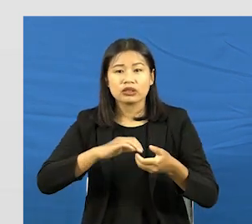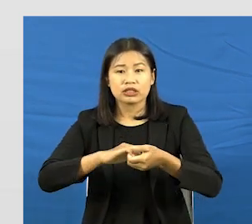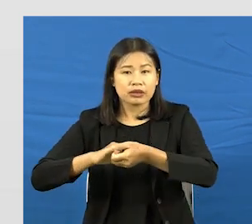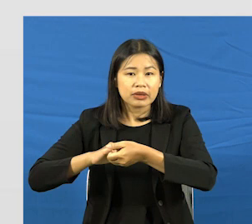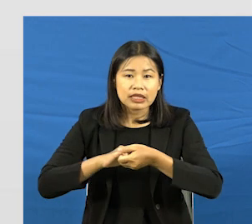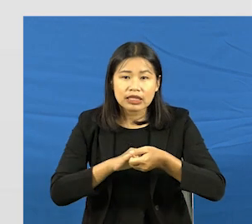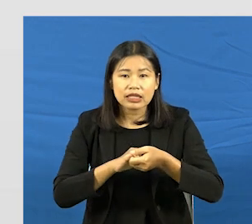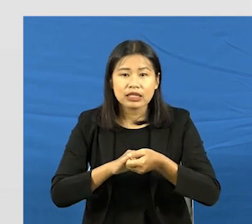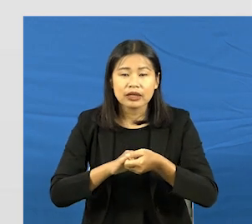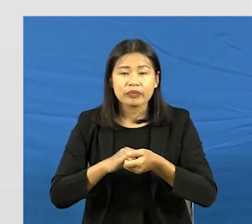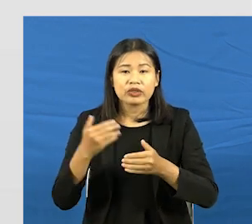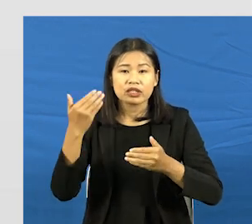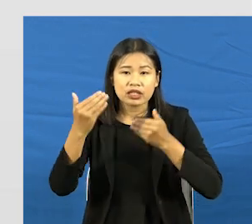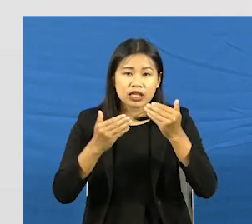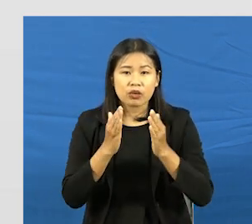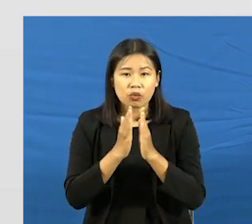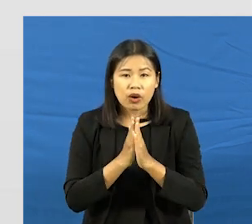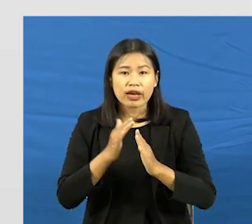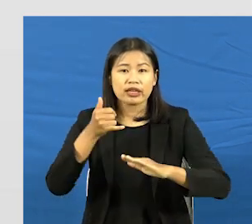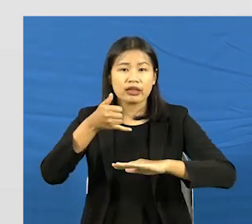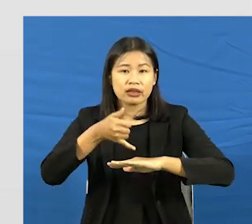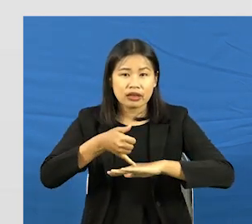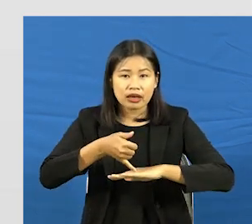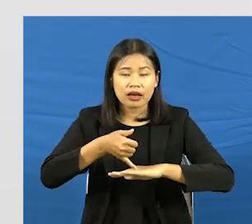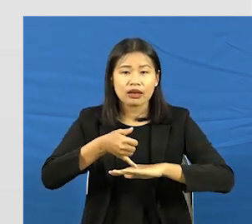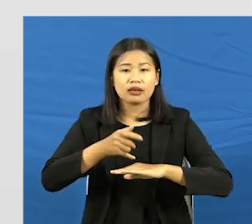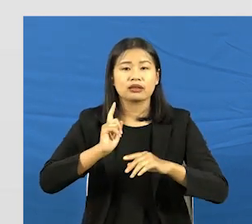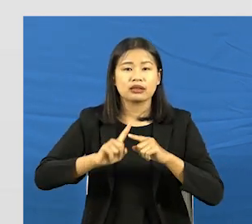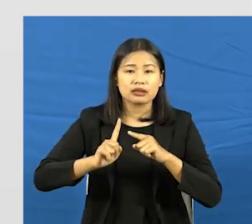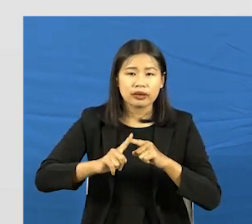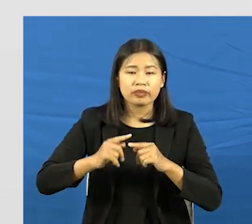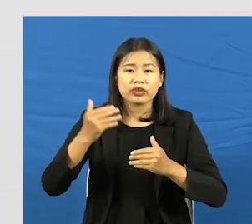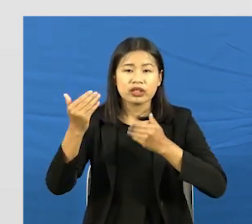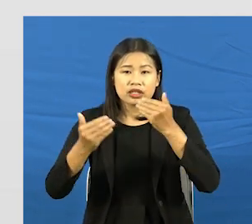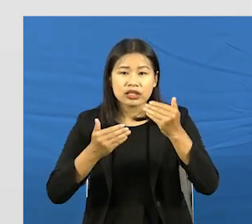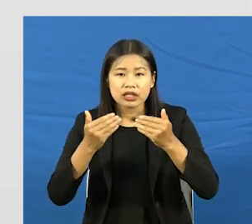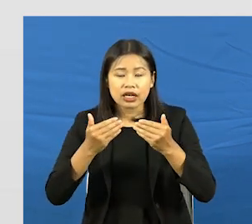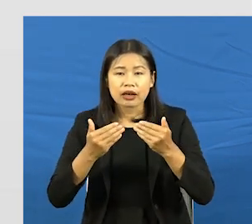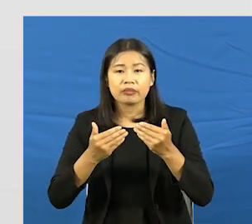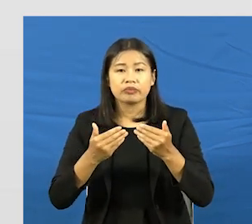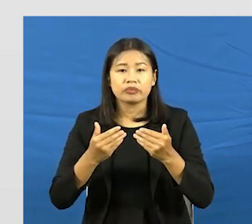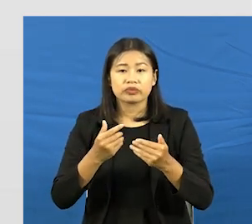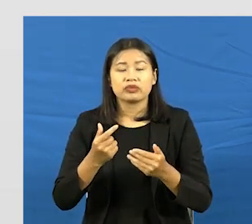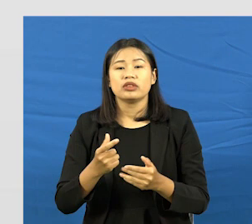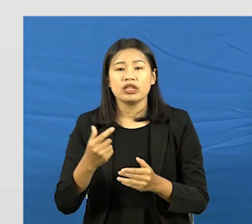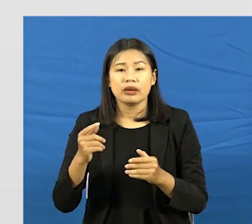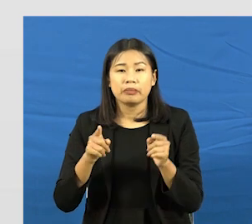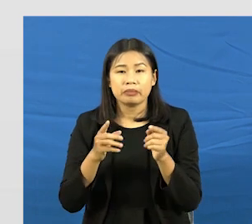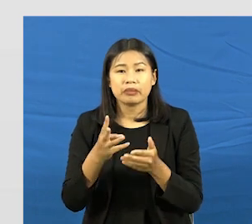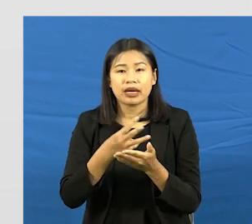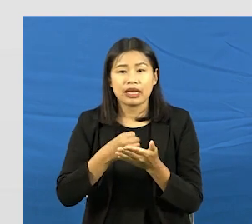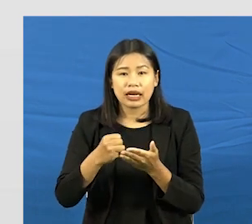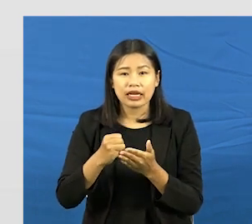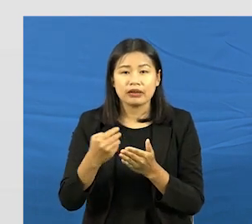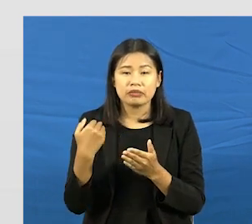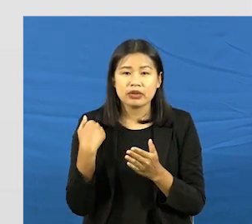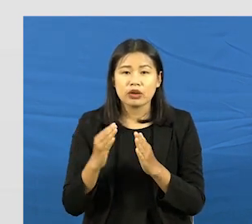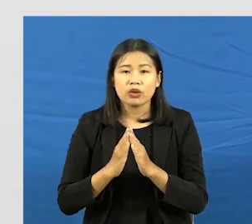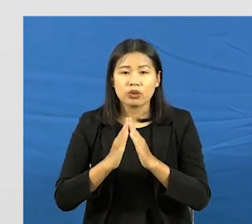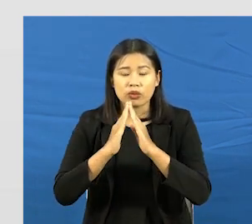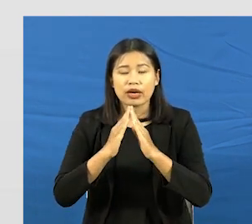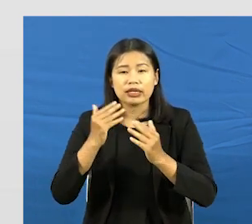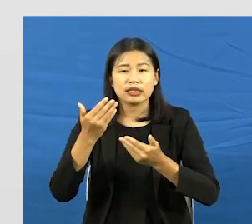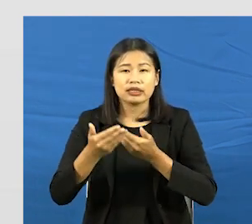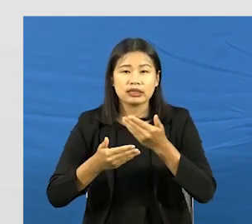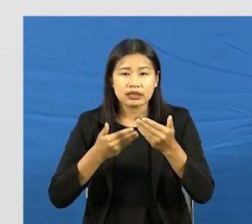รมอัญเชิญตรานะบายสีสู่ขวัญนะกิจกรรมเรียนรู้เตรียมการ